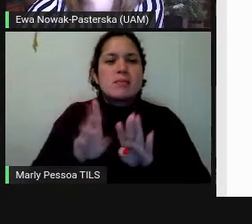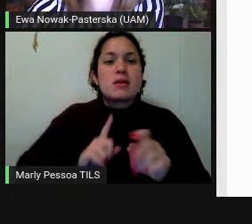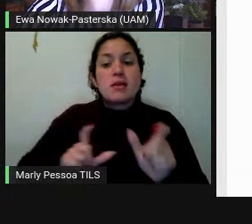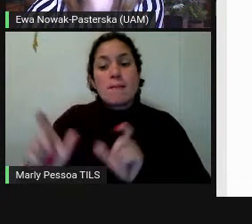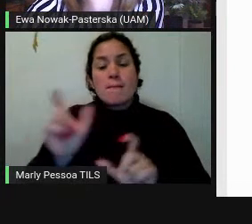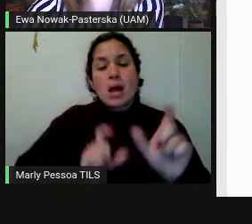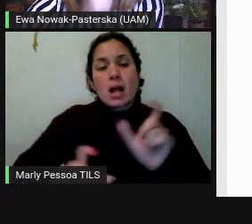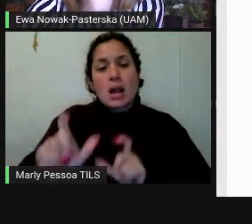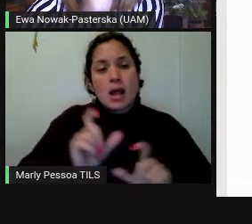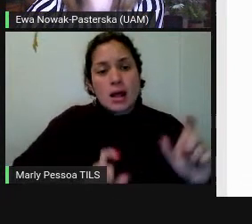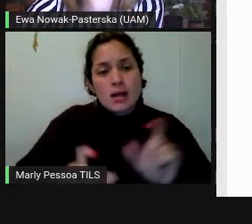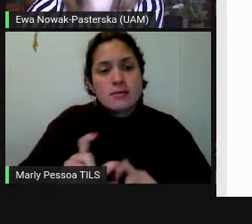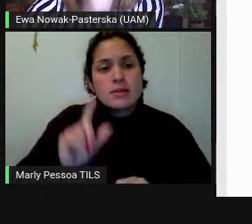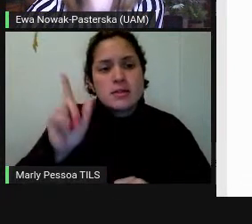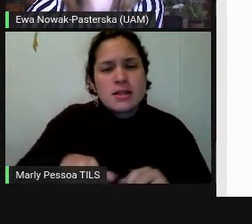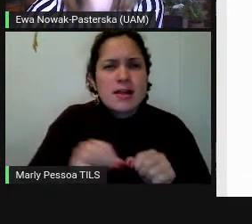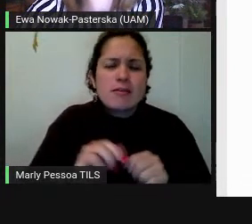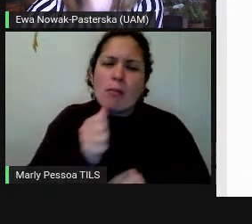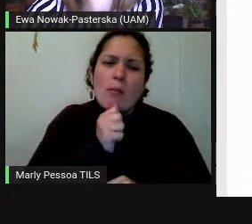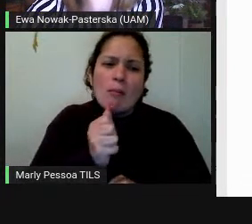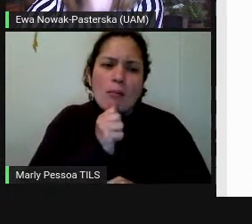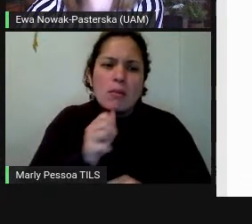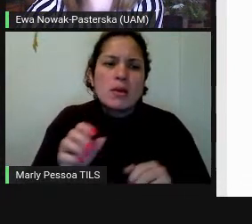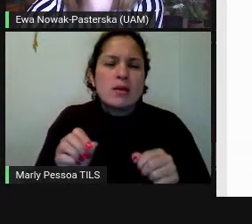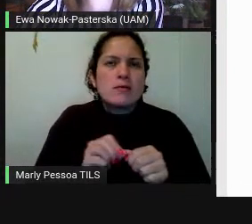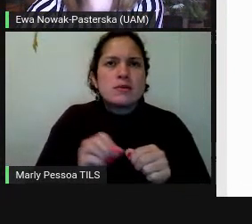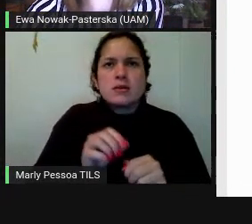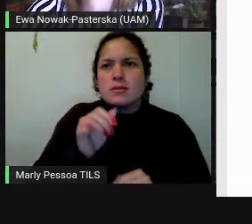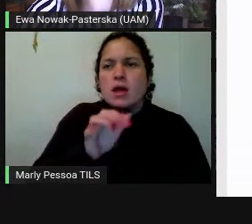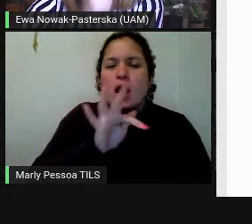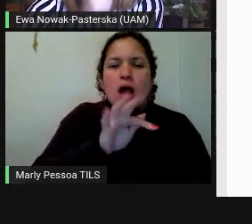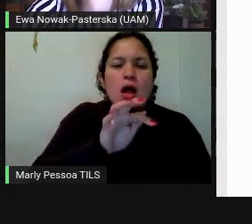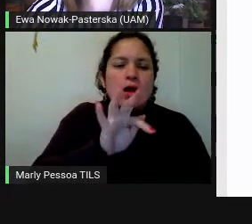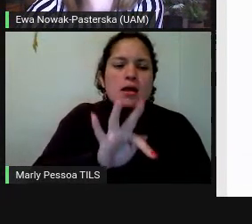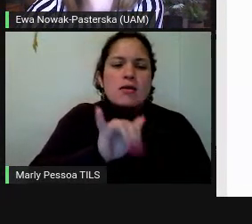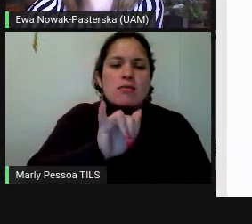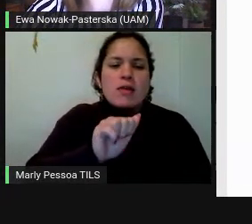eram apelidos, como kwiatek, que é florzinha,